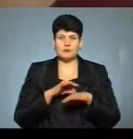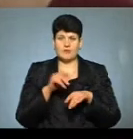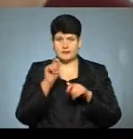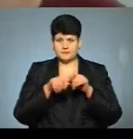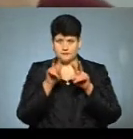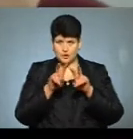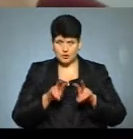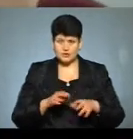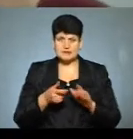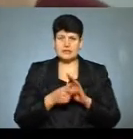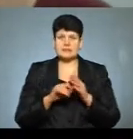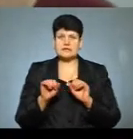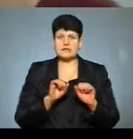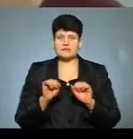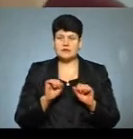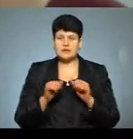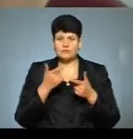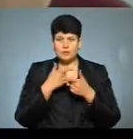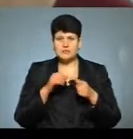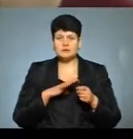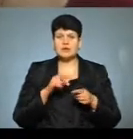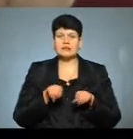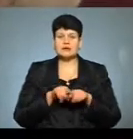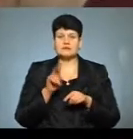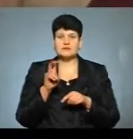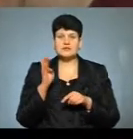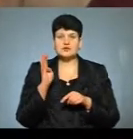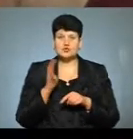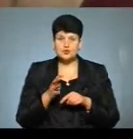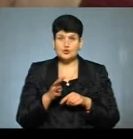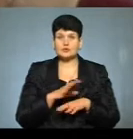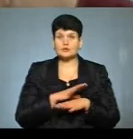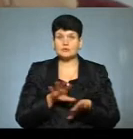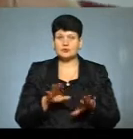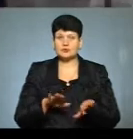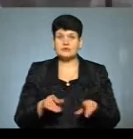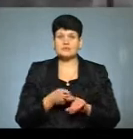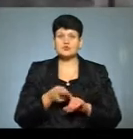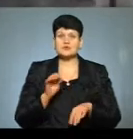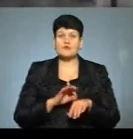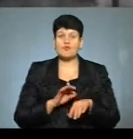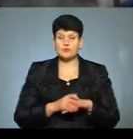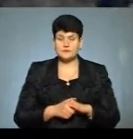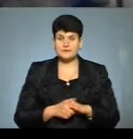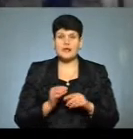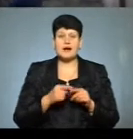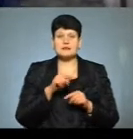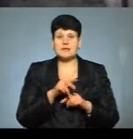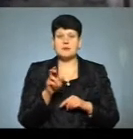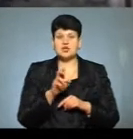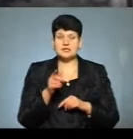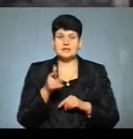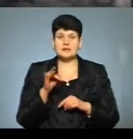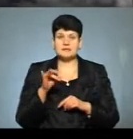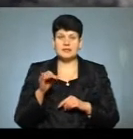серед класних керівників і інформація була така, що 240 відсутніх було через захворювання. А це Бережанська гімназія імені